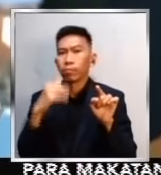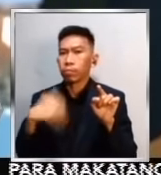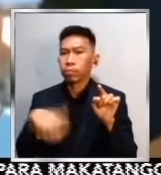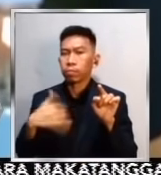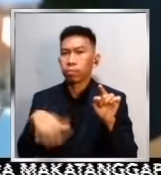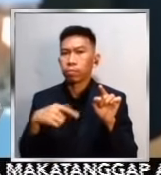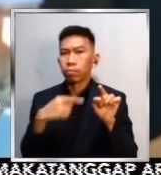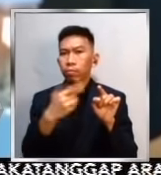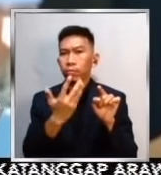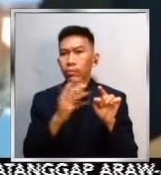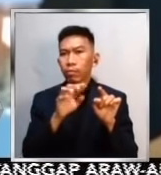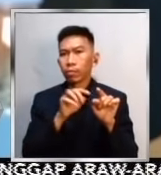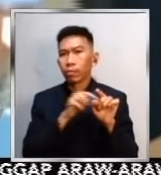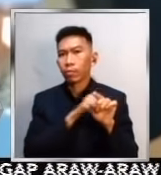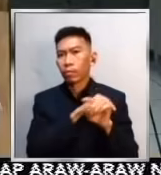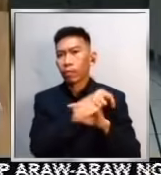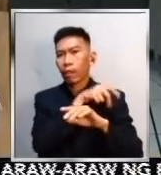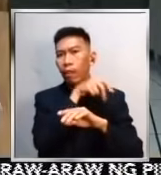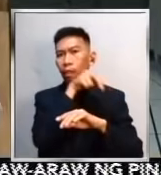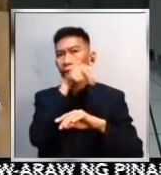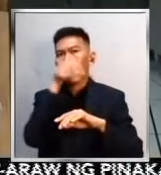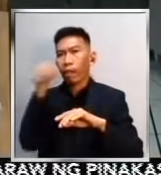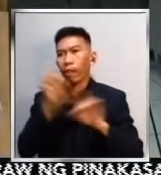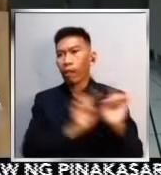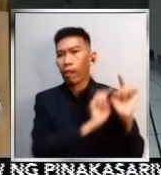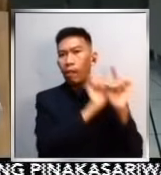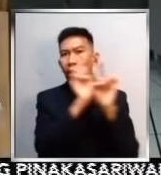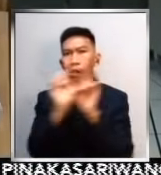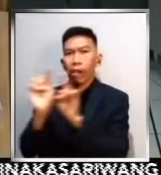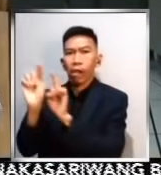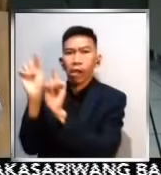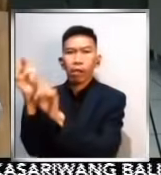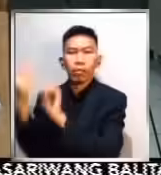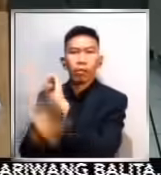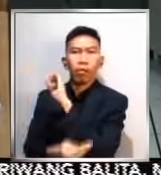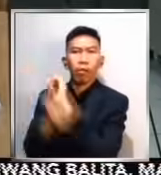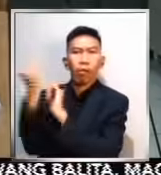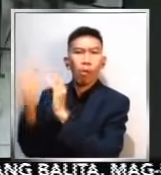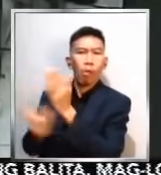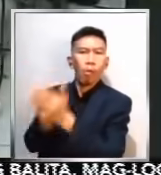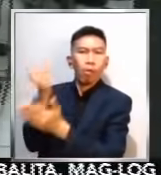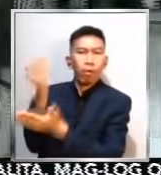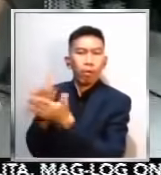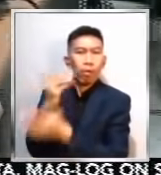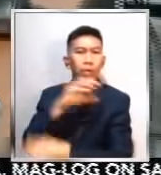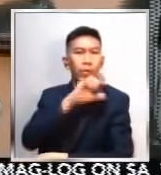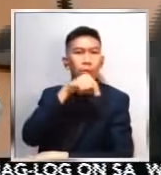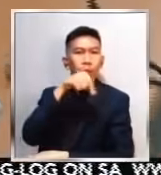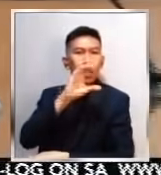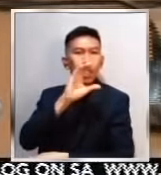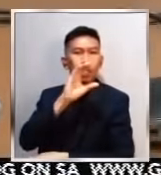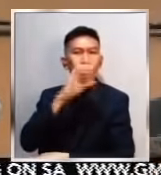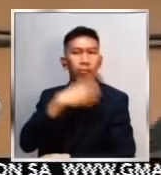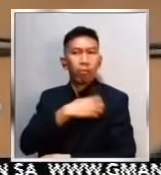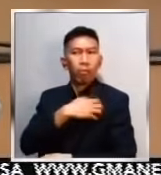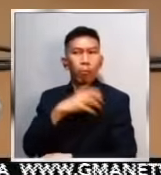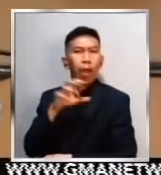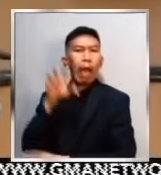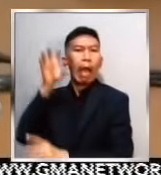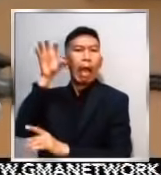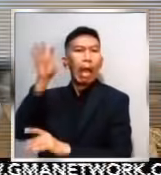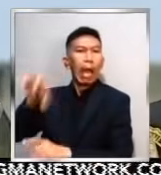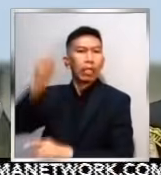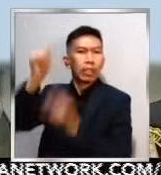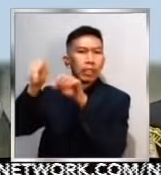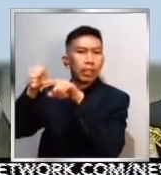po, tapos isinama niya po ako sa hotel. Natunto ng QCPD ang kinaroroonan ng suspect sa pamamagitan ng cellphone ng isa sa mga